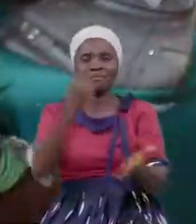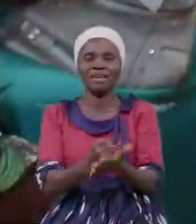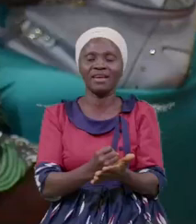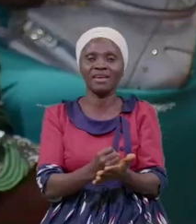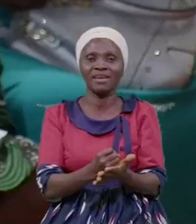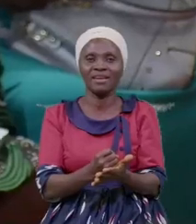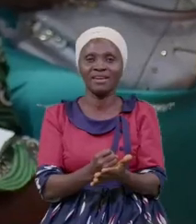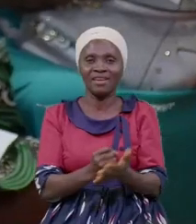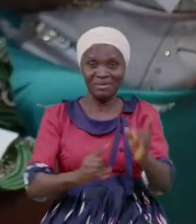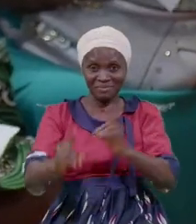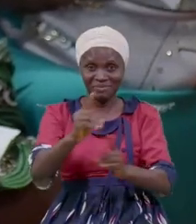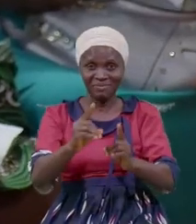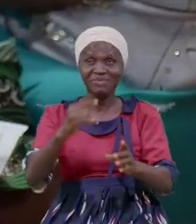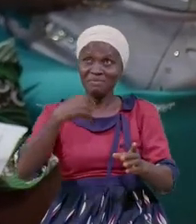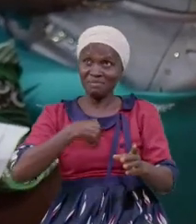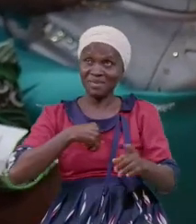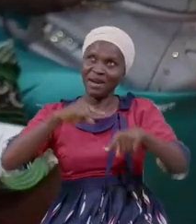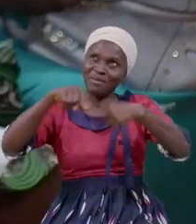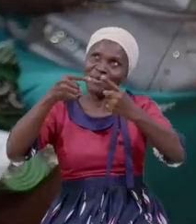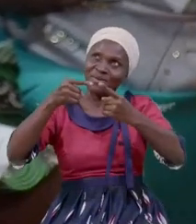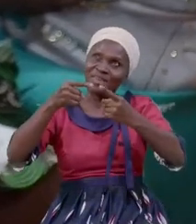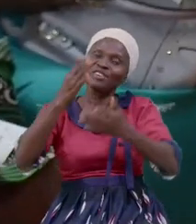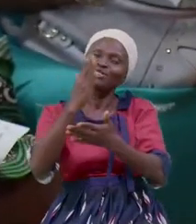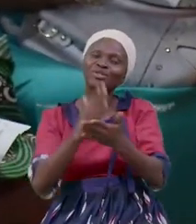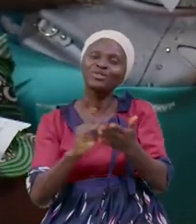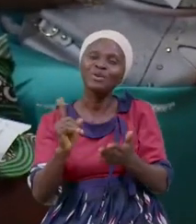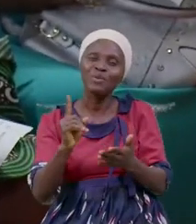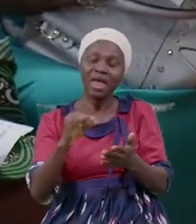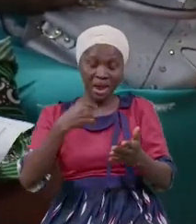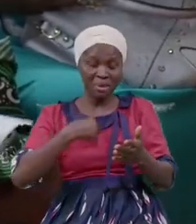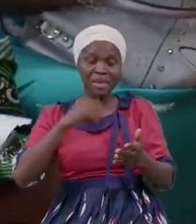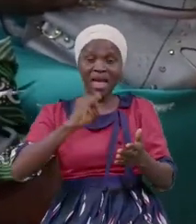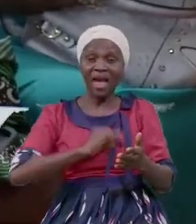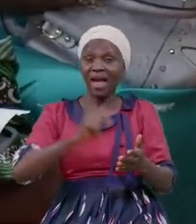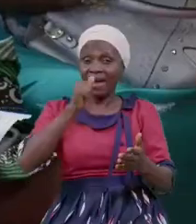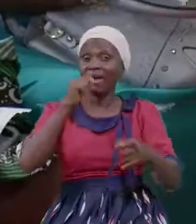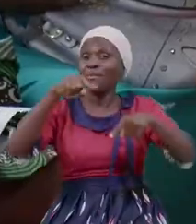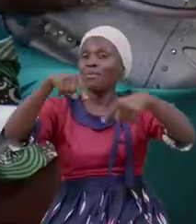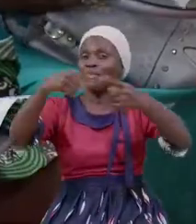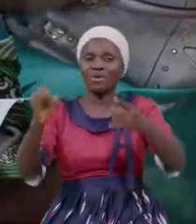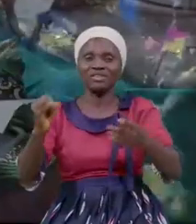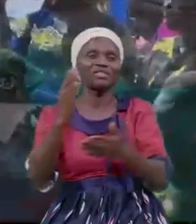aller je vais quelque part moi je vais quelque part